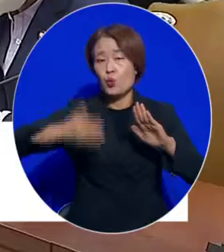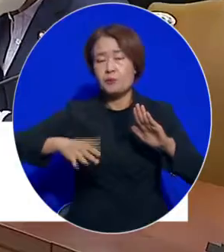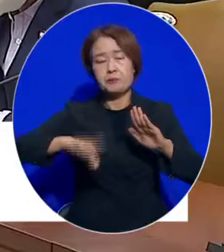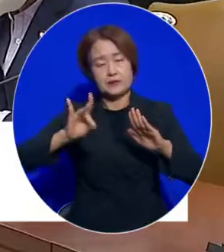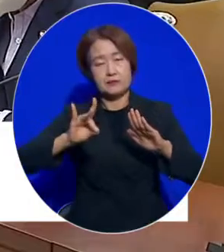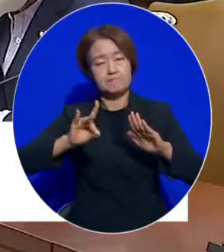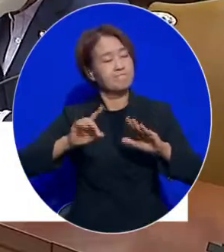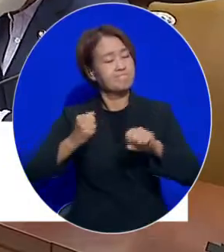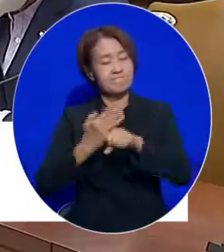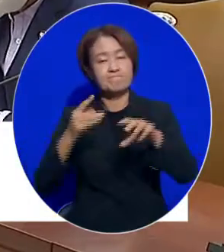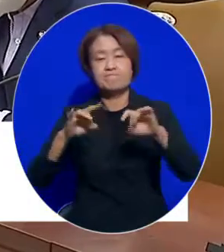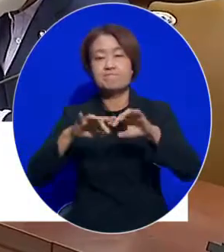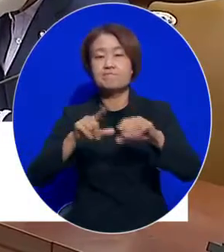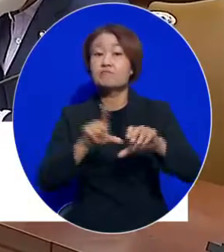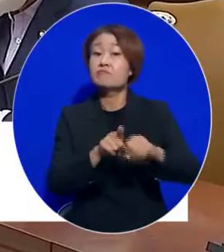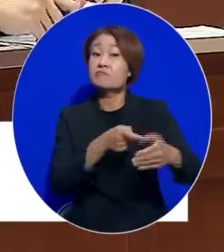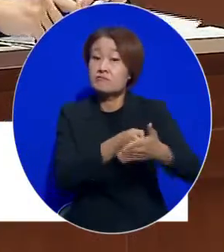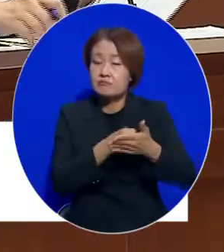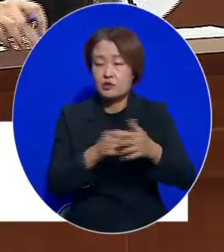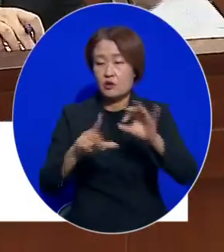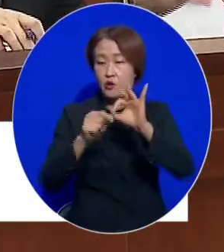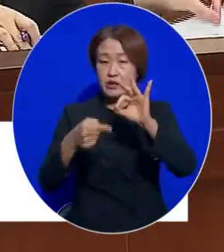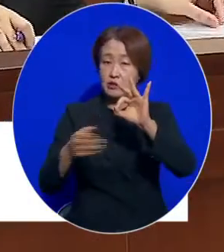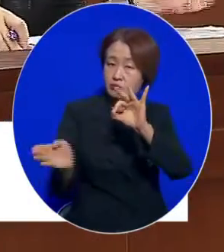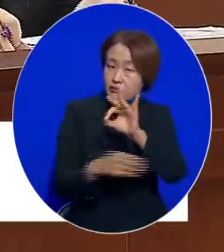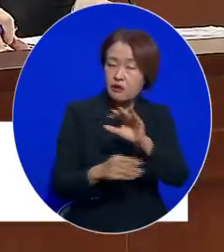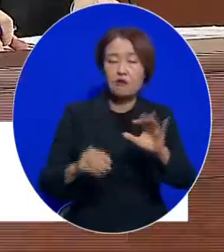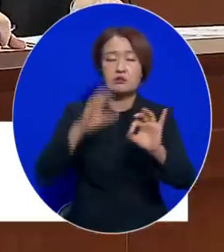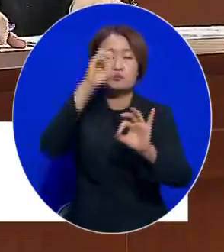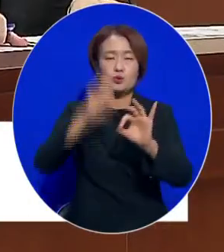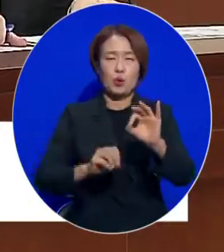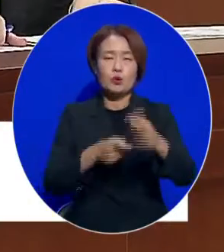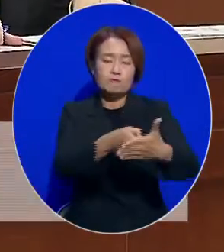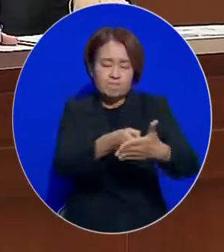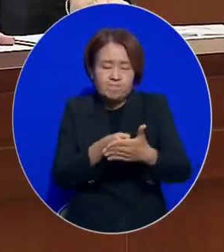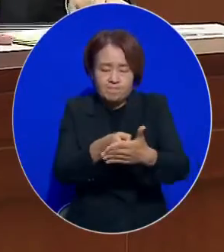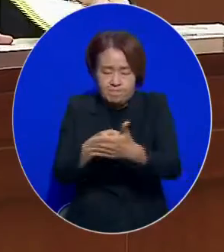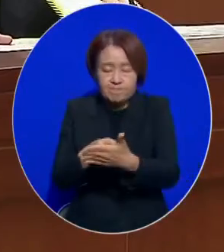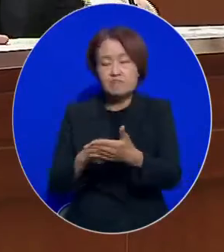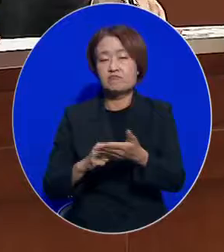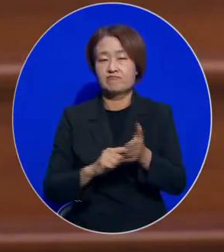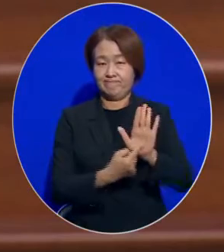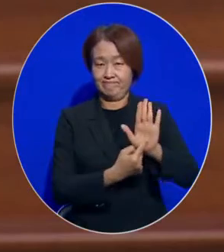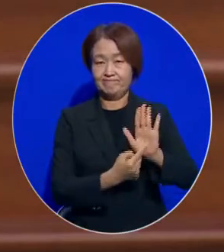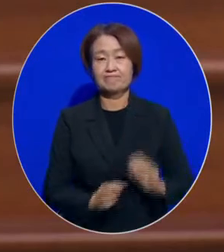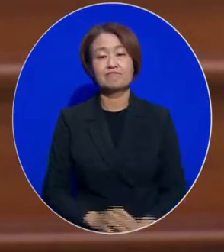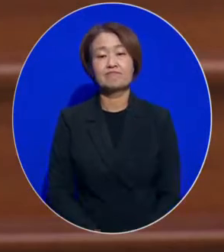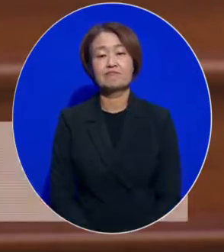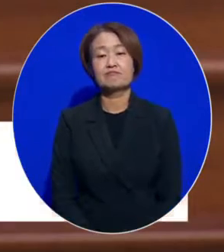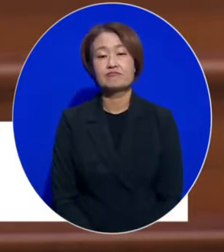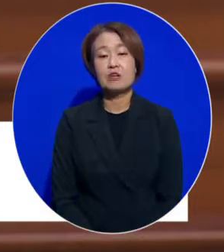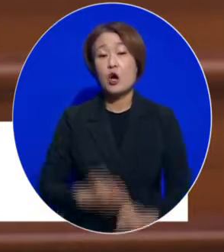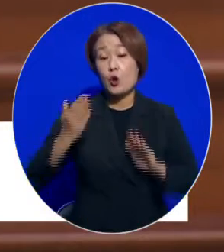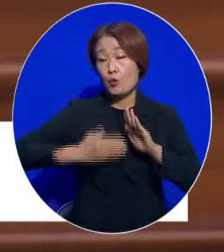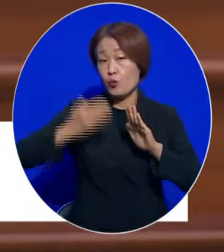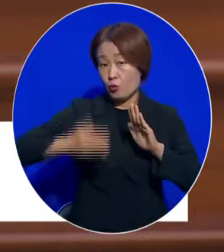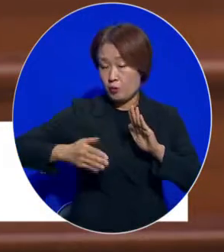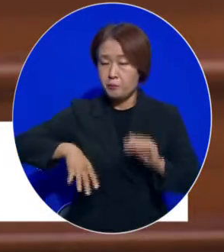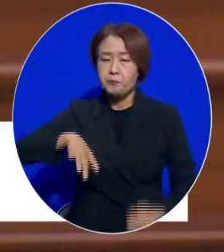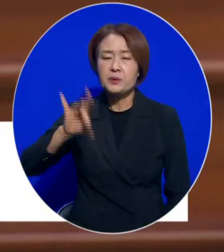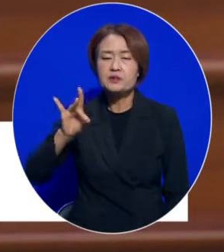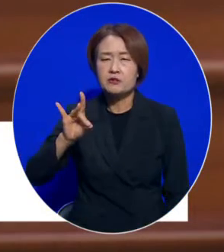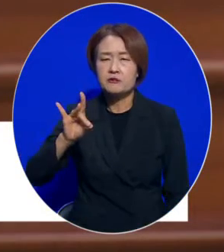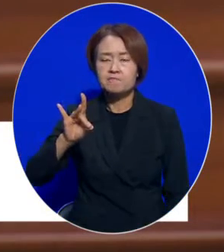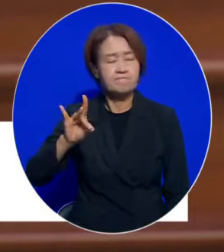공공부문부터 에너지 절약을 시작해 10월부터 10% 절감에 들어가겠다고 말했습니다. 공공부문부터